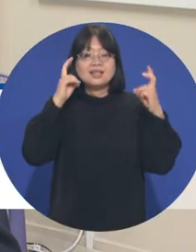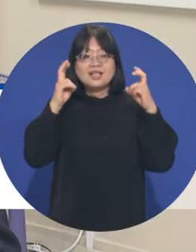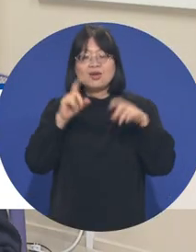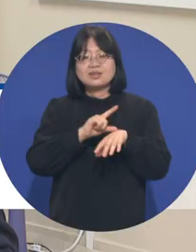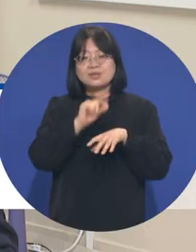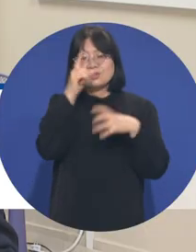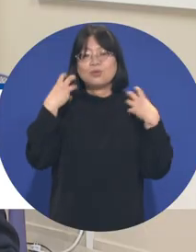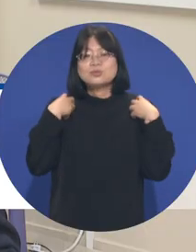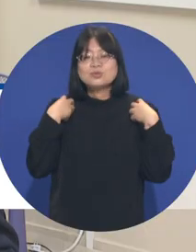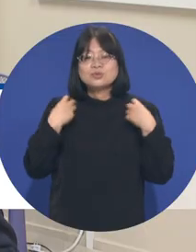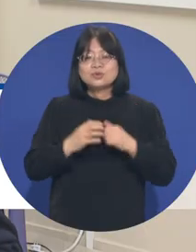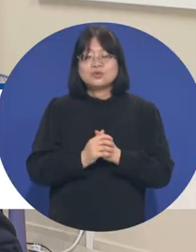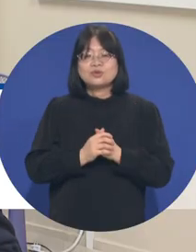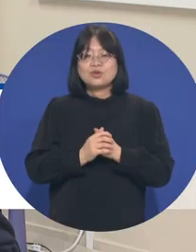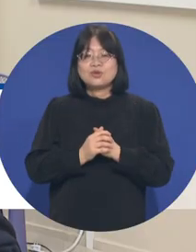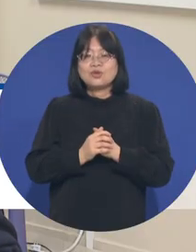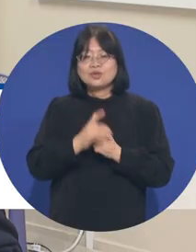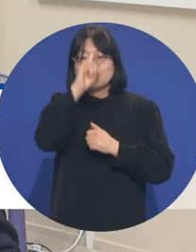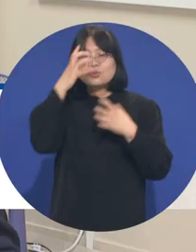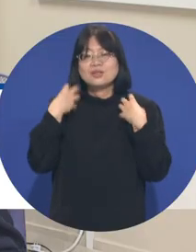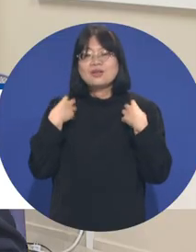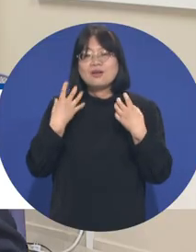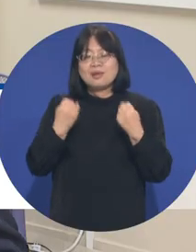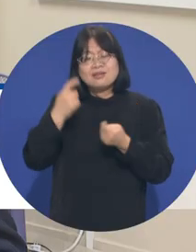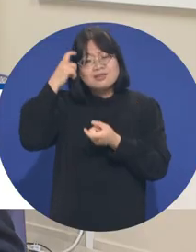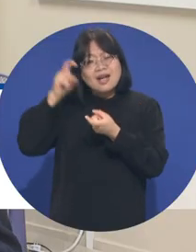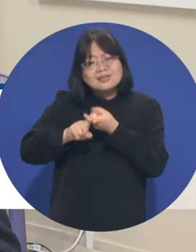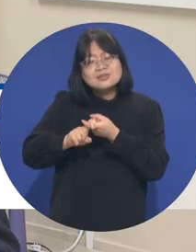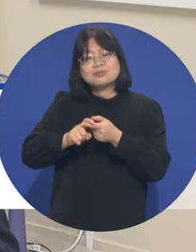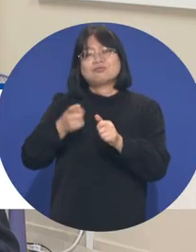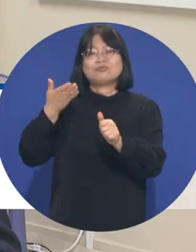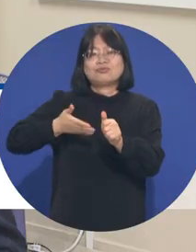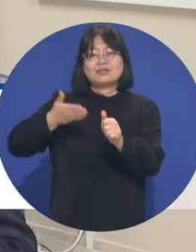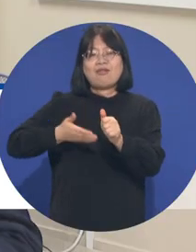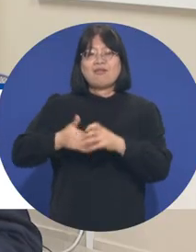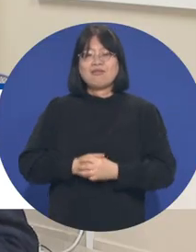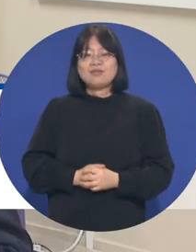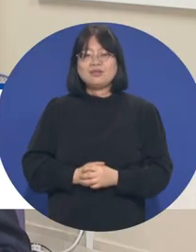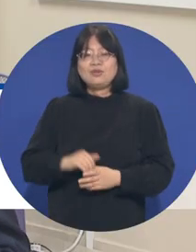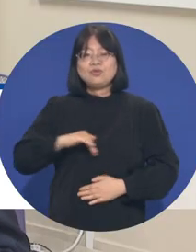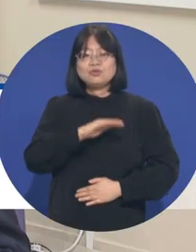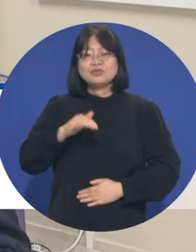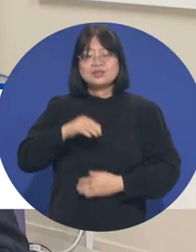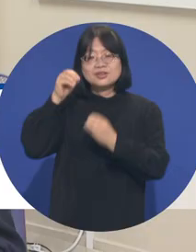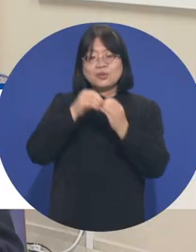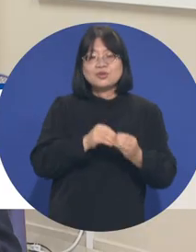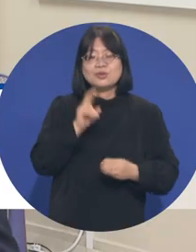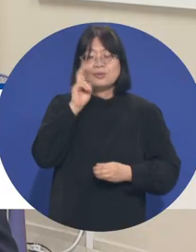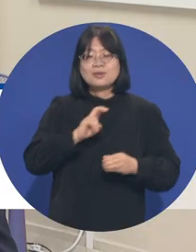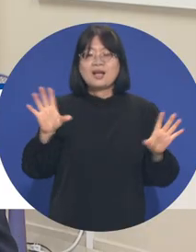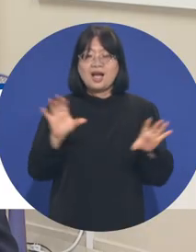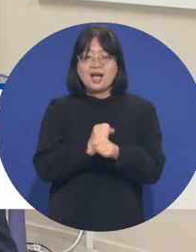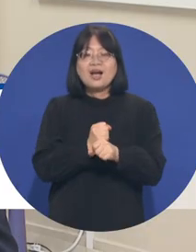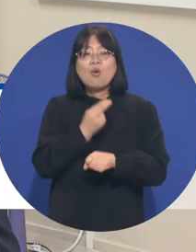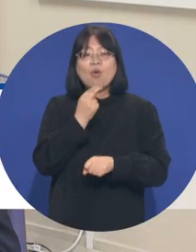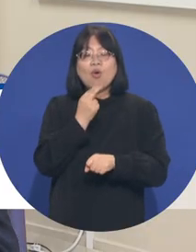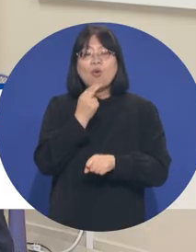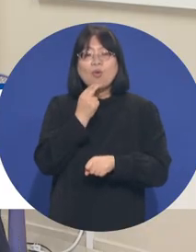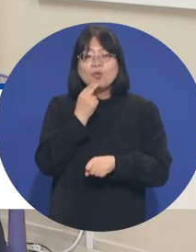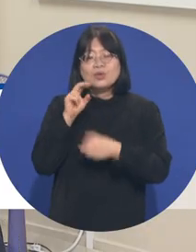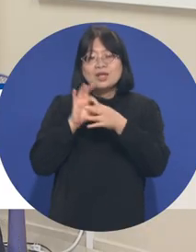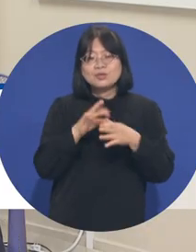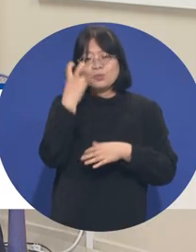기업이나 지자체나 아니면 국가에서 이제 관심을 좀 많이 가져주셔서 우리 음악이 사라지지 않게끔